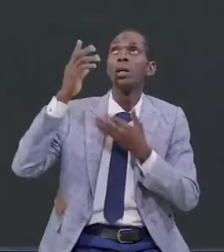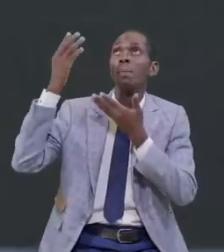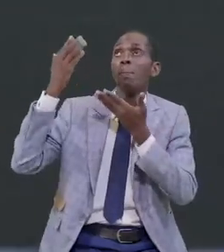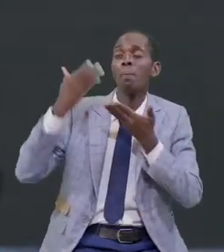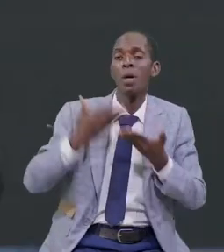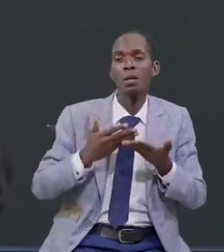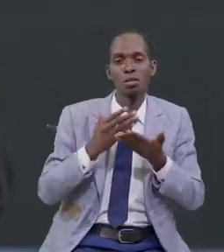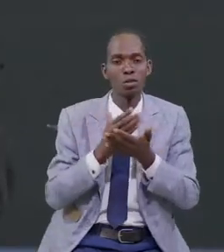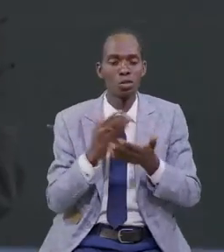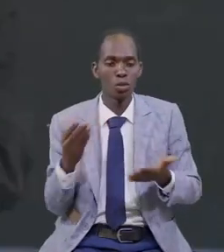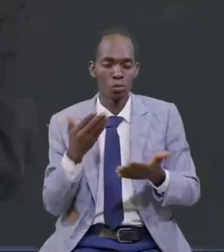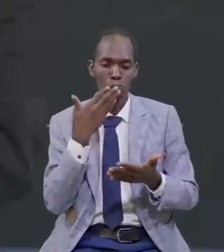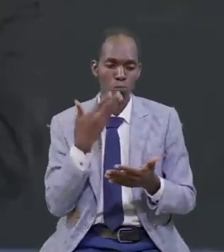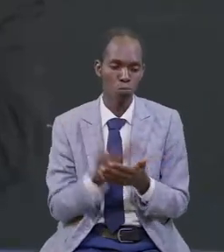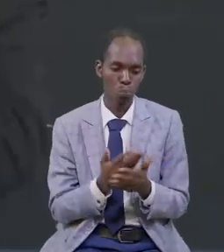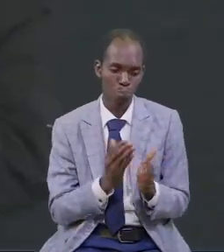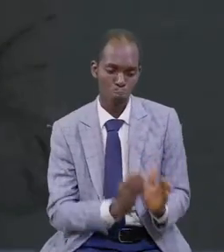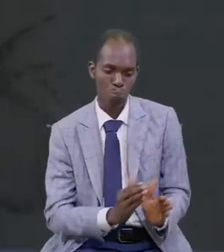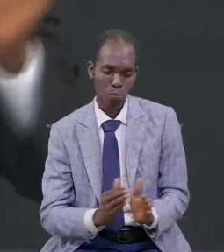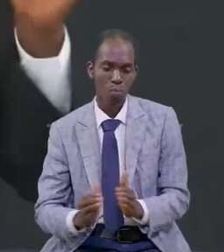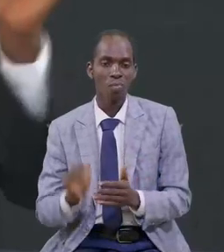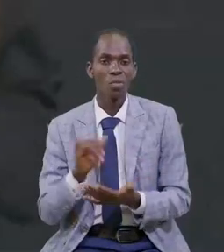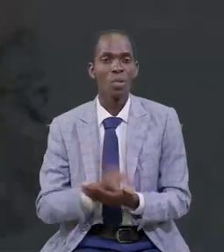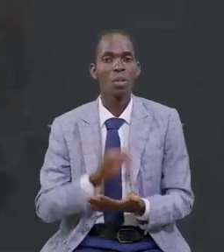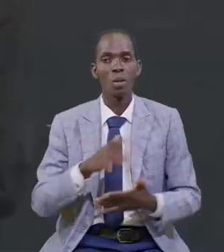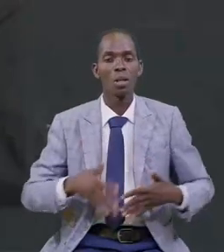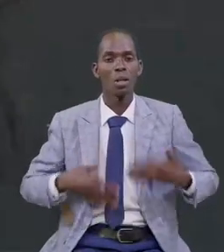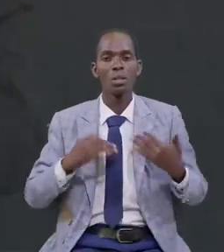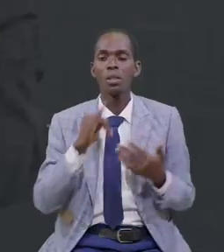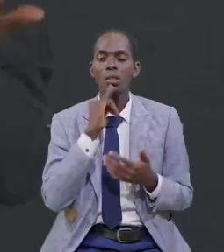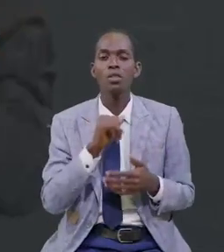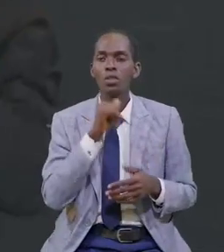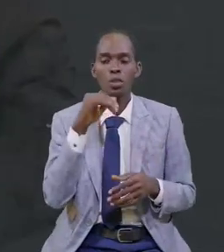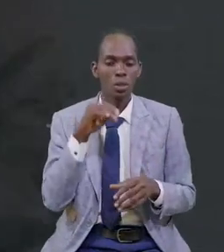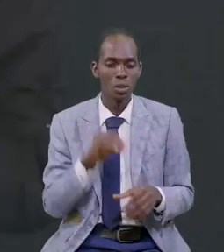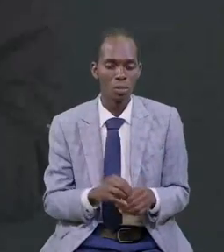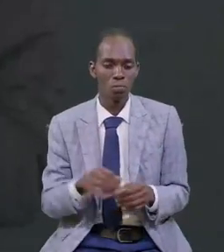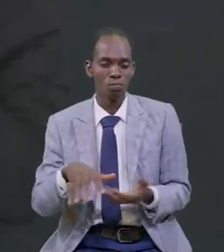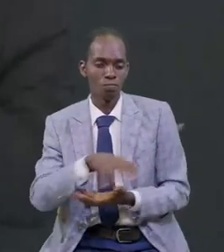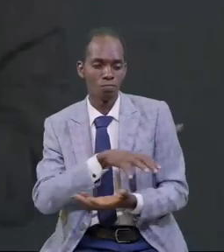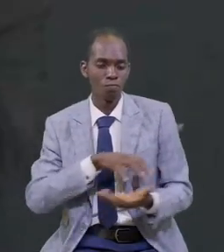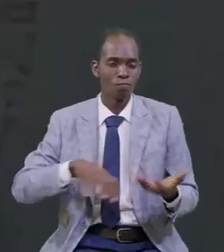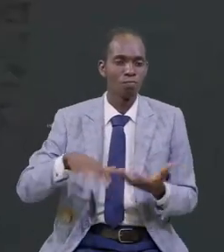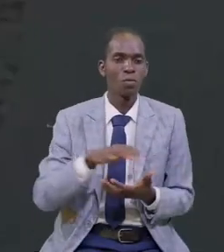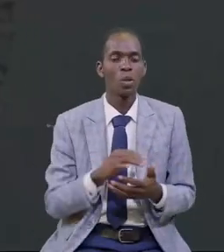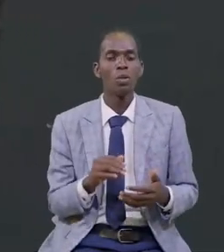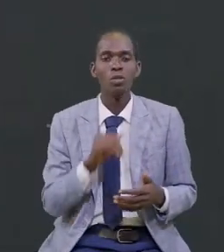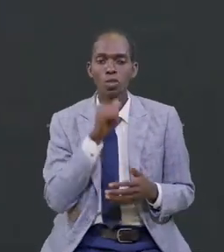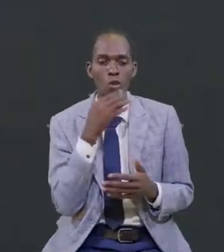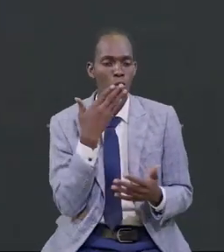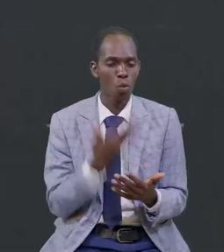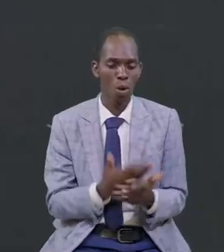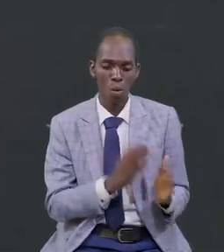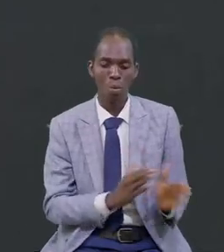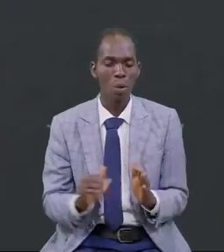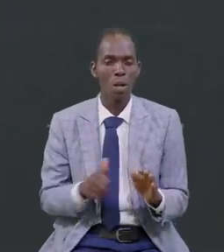apporte un bon ordre dans votre vie et votre vie n'est plus désordonné parce que lui ce